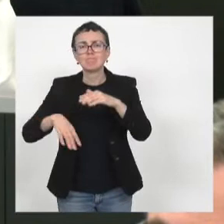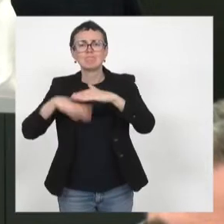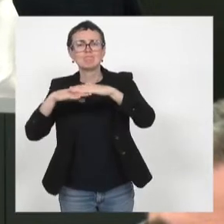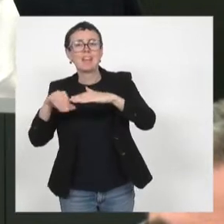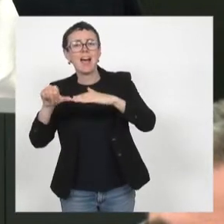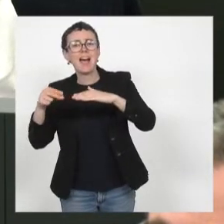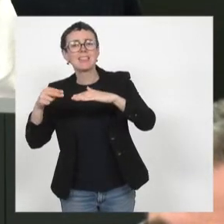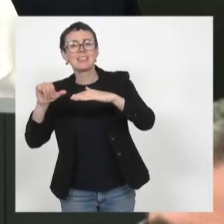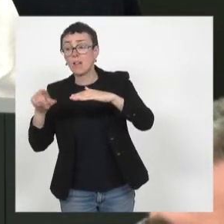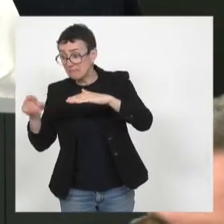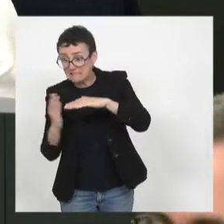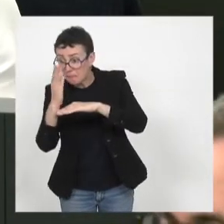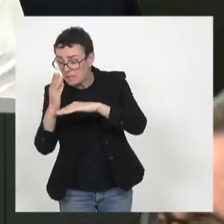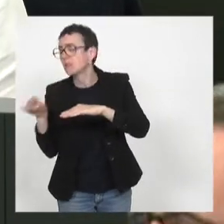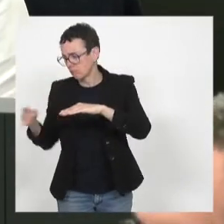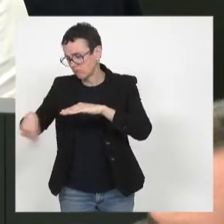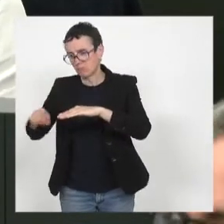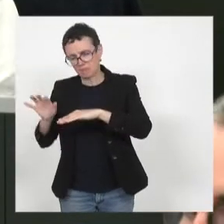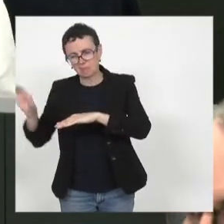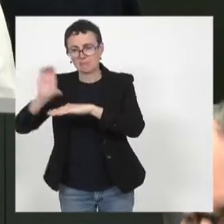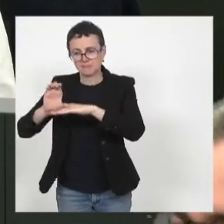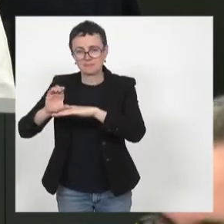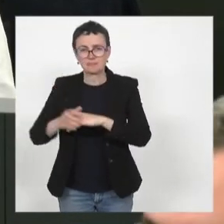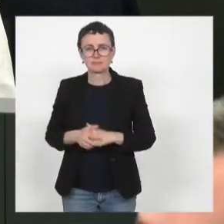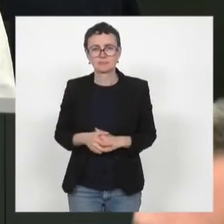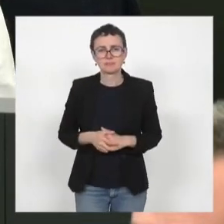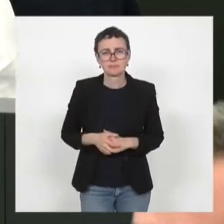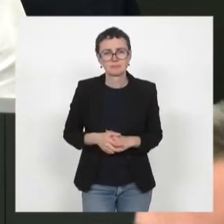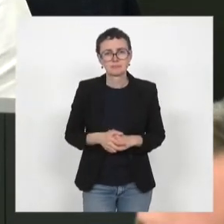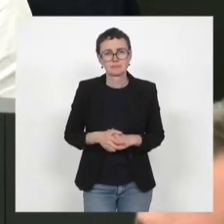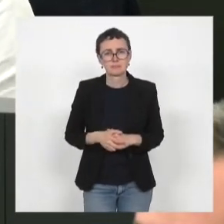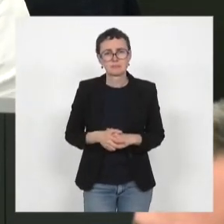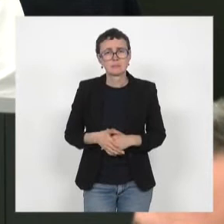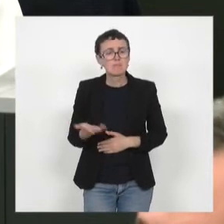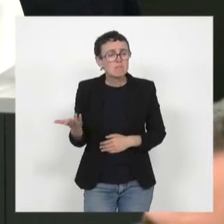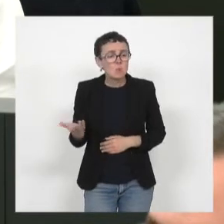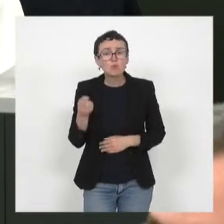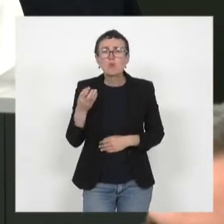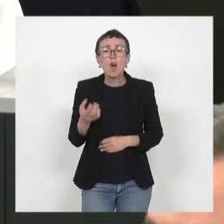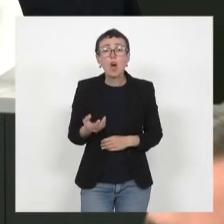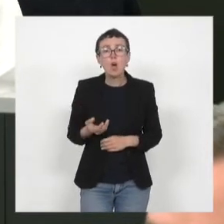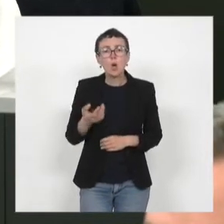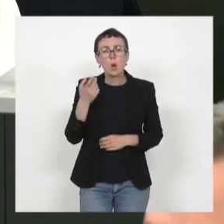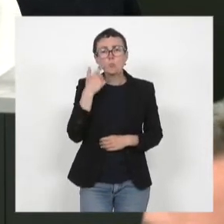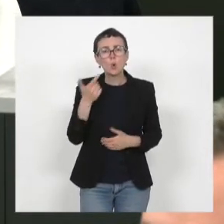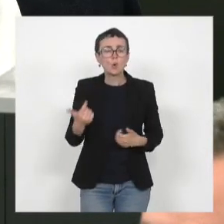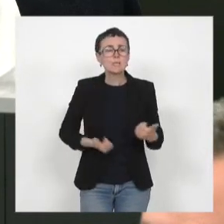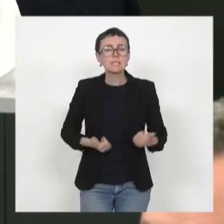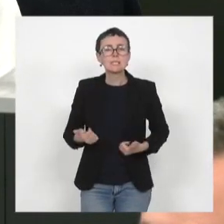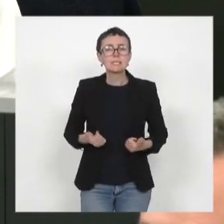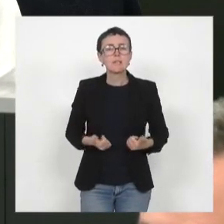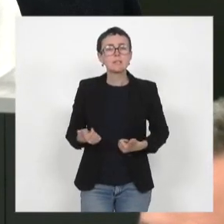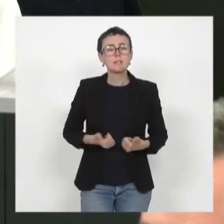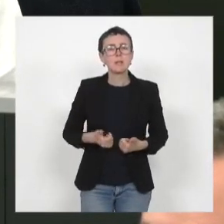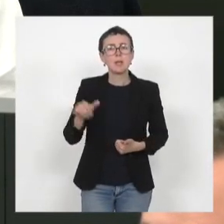enterre ces deux dispositifs. Quand on veut tuer son chien, on dit qu'il a la rage. À part mettre en péril des structures reconnues pour la qualité de